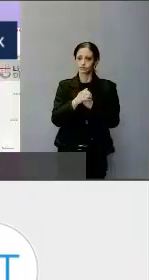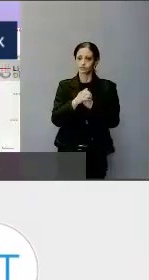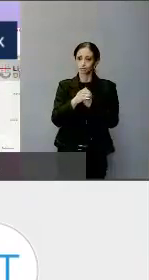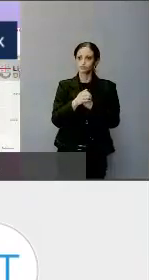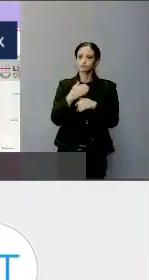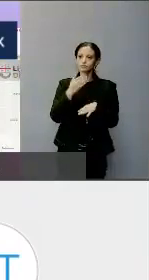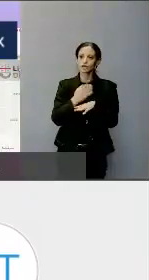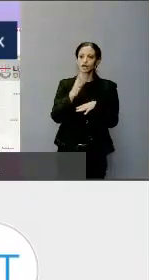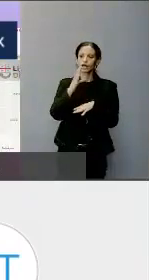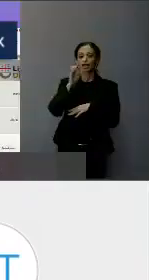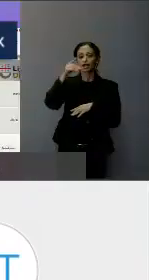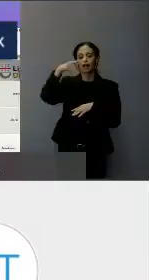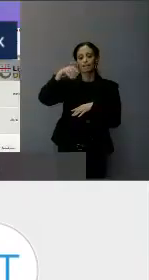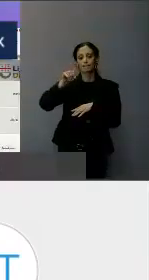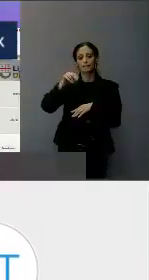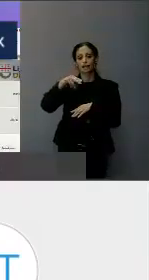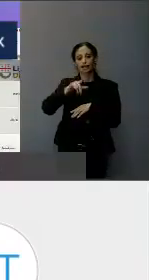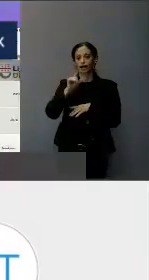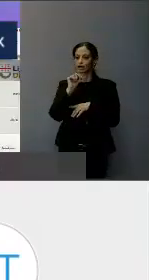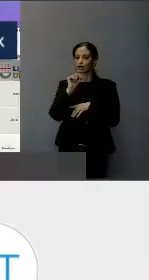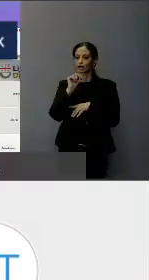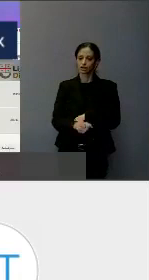consigliere campane a entrare